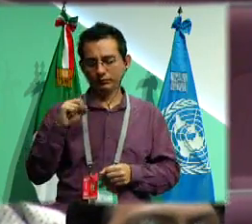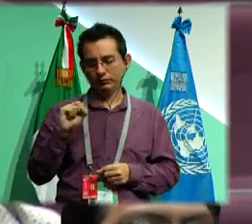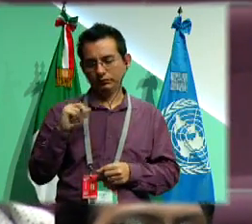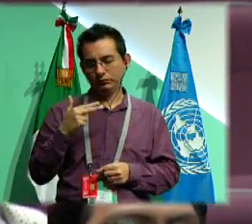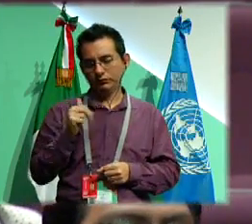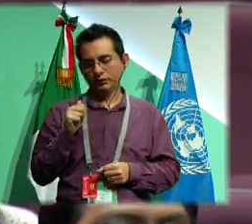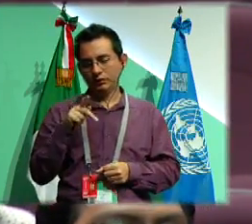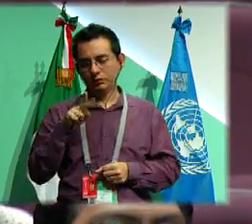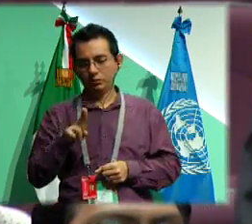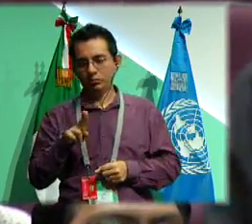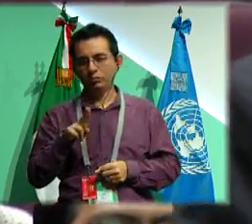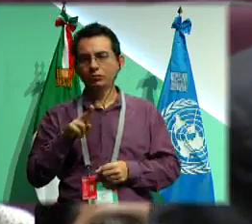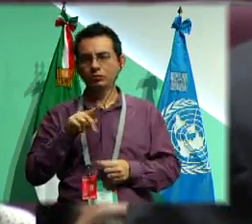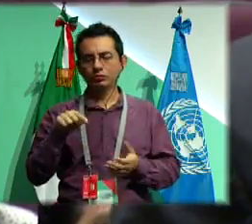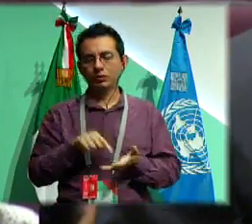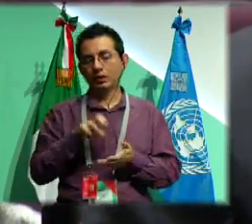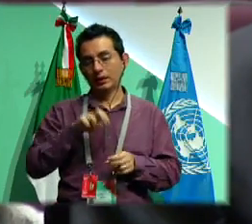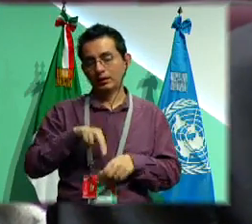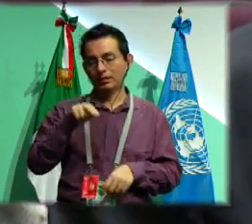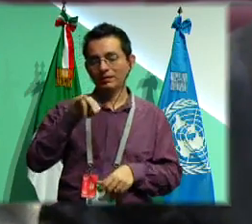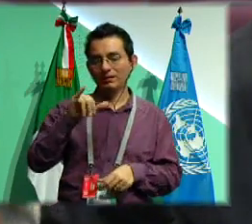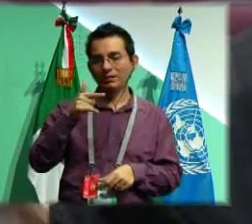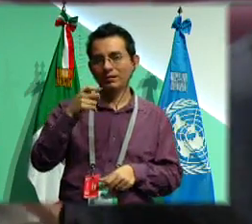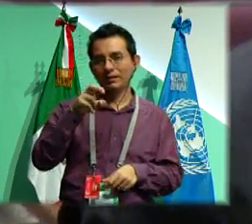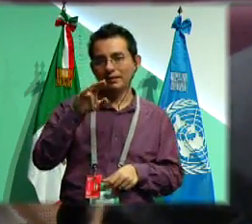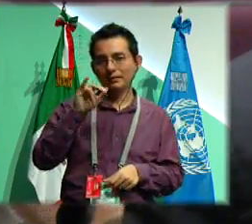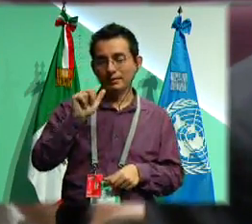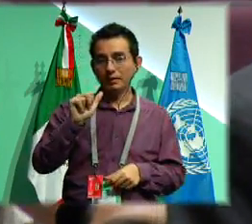Je viens du Nigeria.